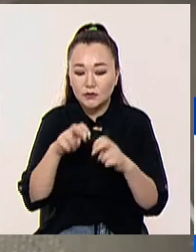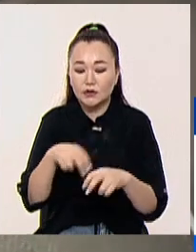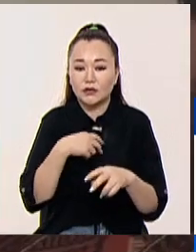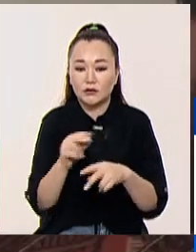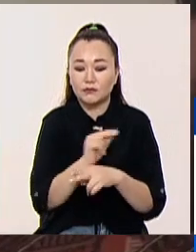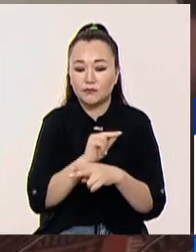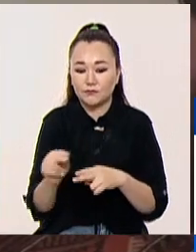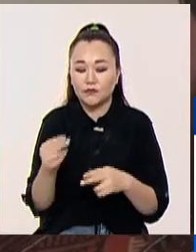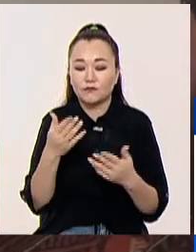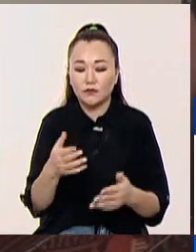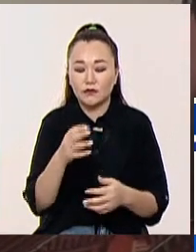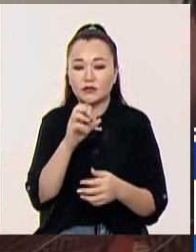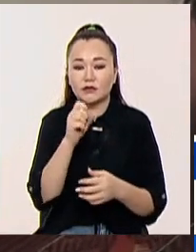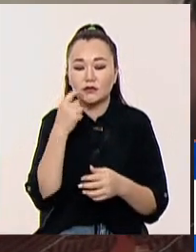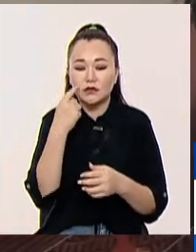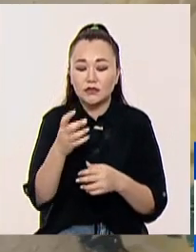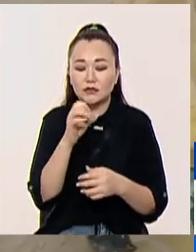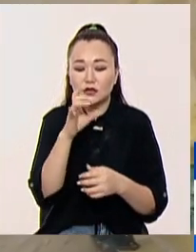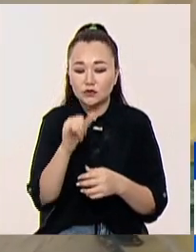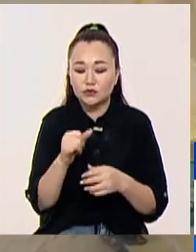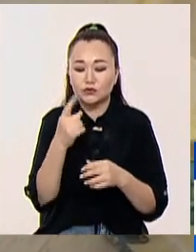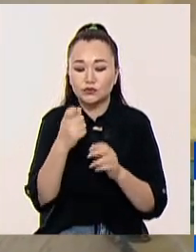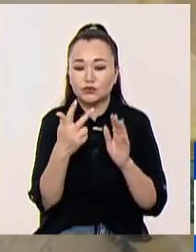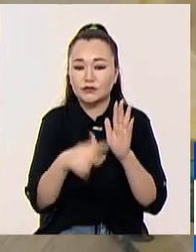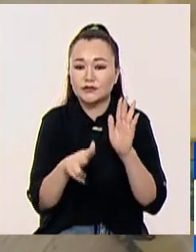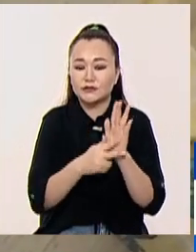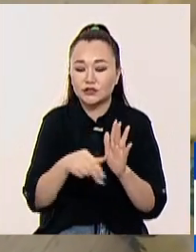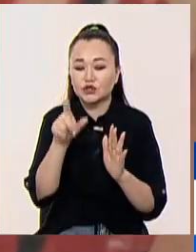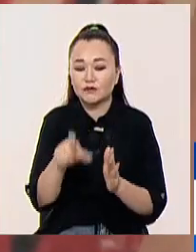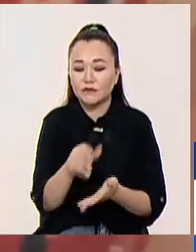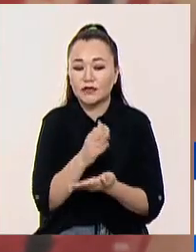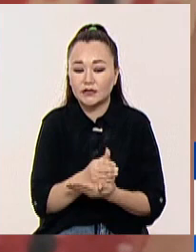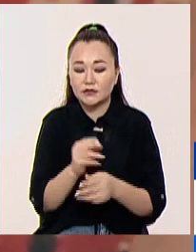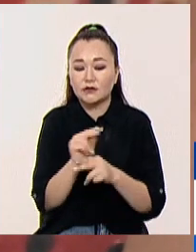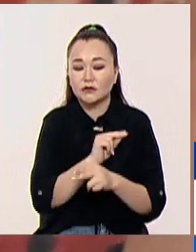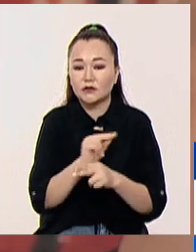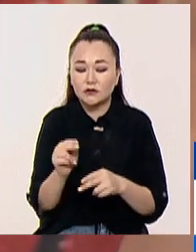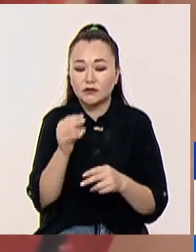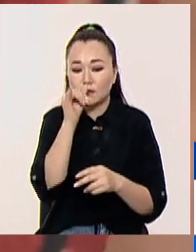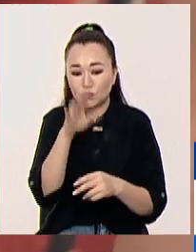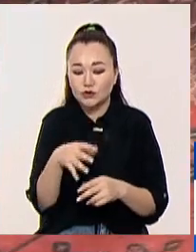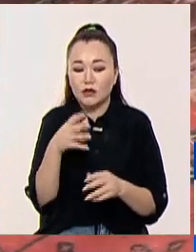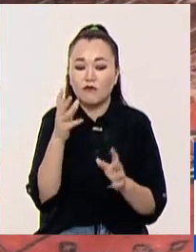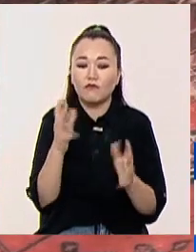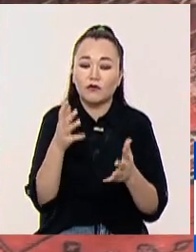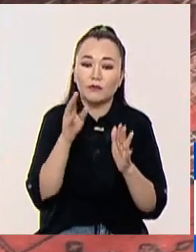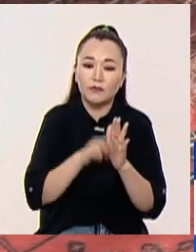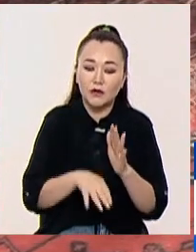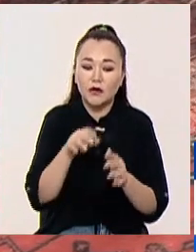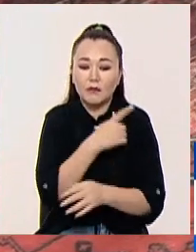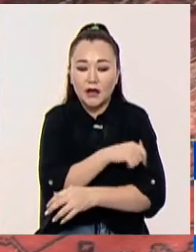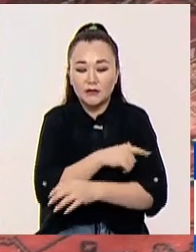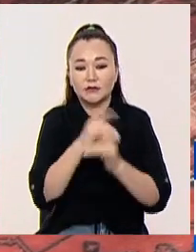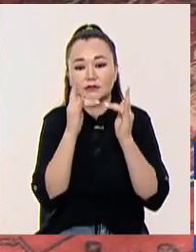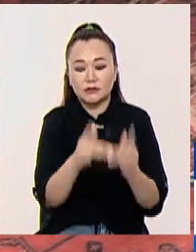жүрем. Сарысудың шалғайындағы қос ауылда 138 жан бар. Халық емінен шипа қонбай, дерті дендеп бара жатса, науқасты ауруханаға